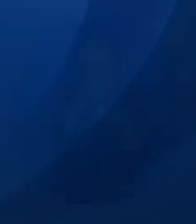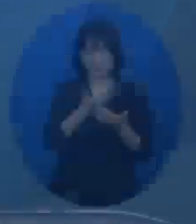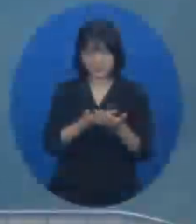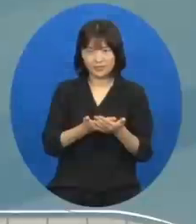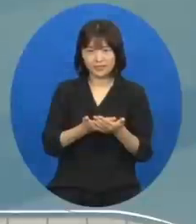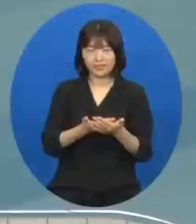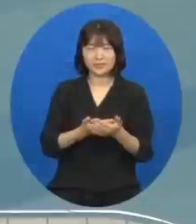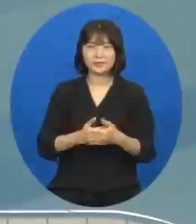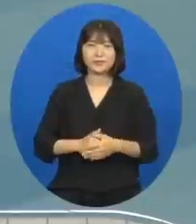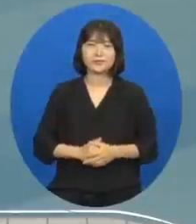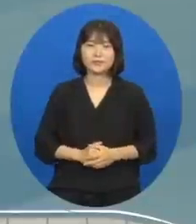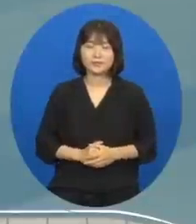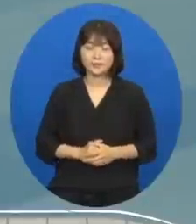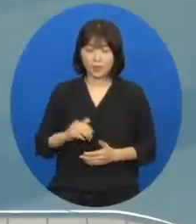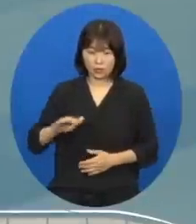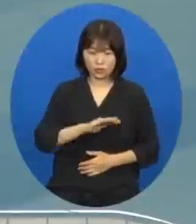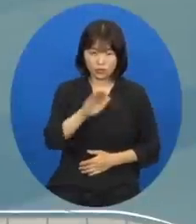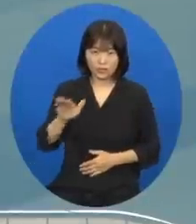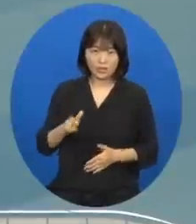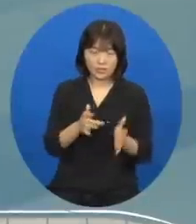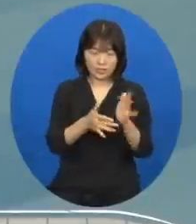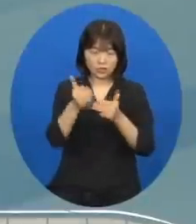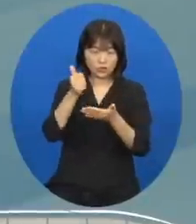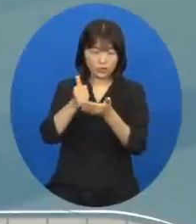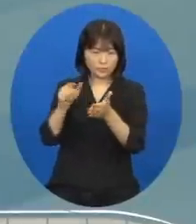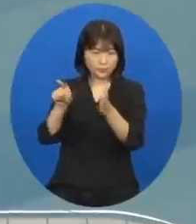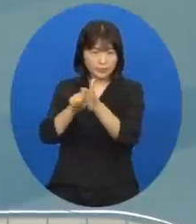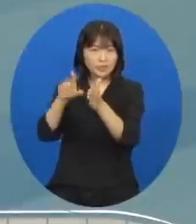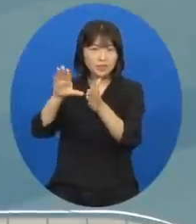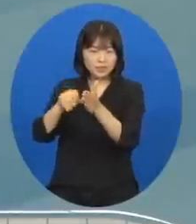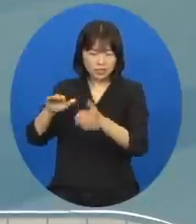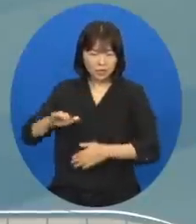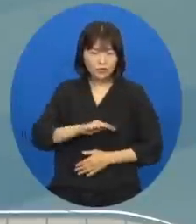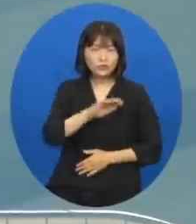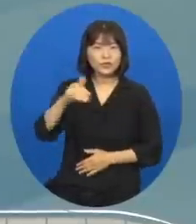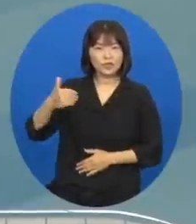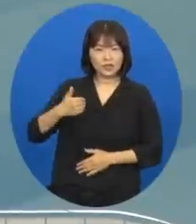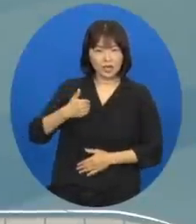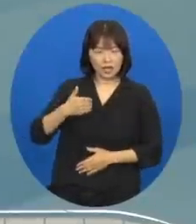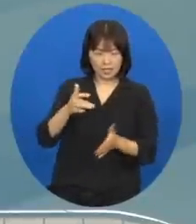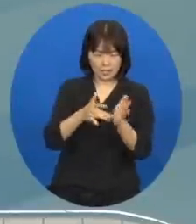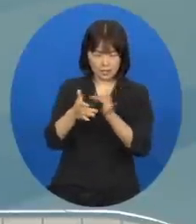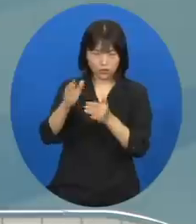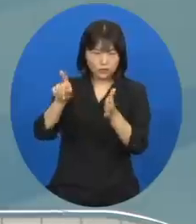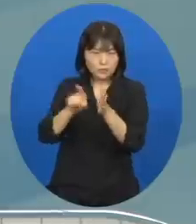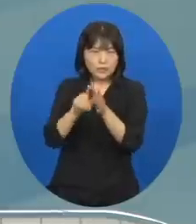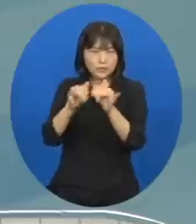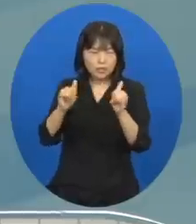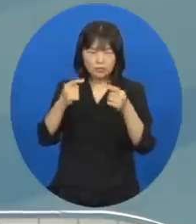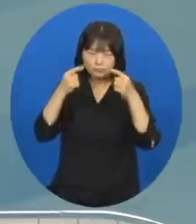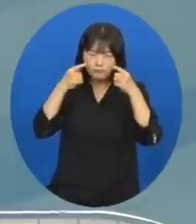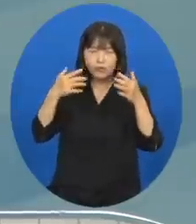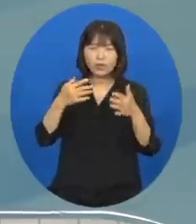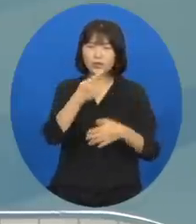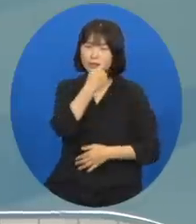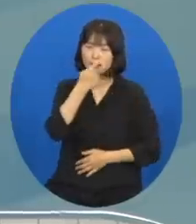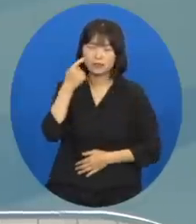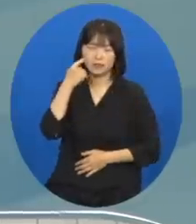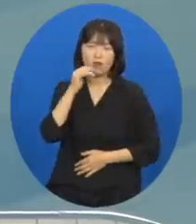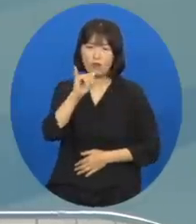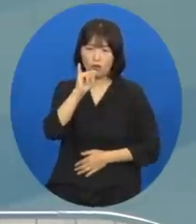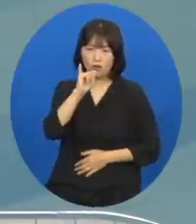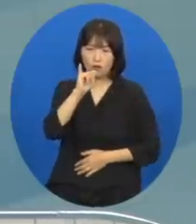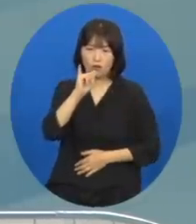믿었다. 우리가 예수님을 믿을 때 우리에게는 예수 믿는 자로서의 분명한 증거가 있게 되어